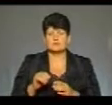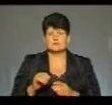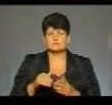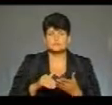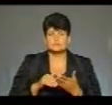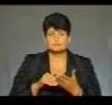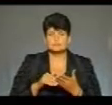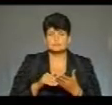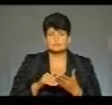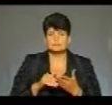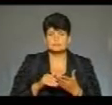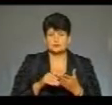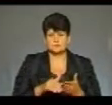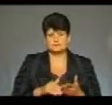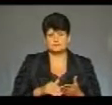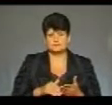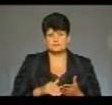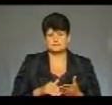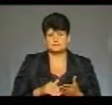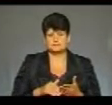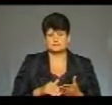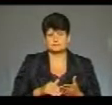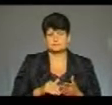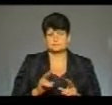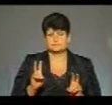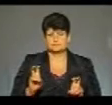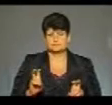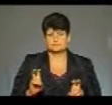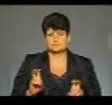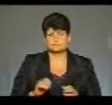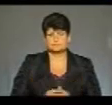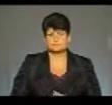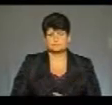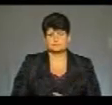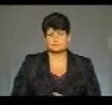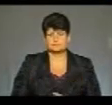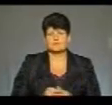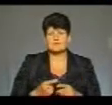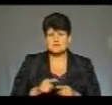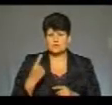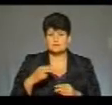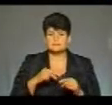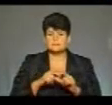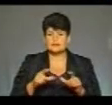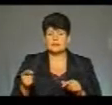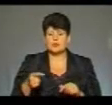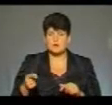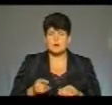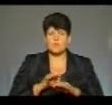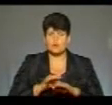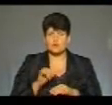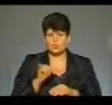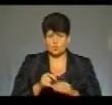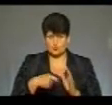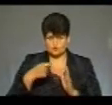за власний рахунок. Детальніше про це у сюжеті Богдана Буденчука. Це один із супермаркетів Тернополя. Проводити у